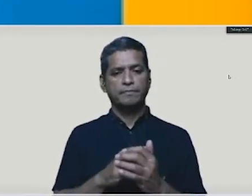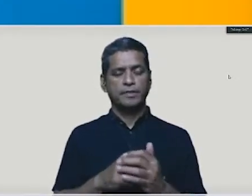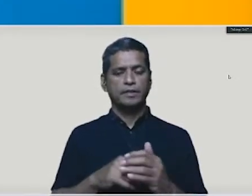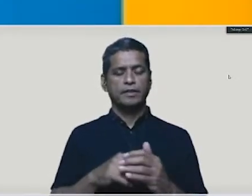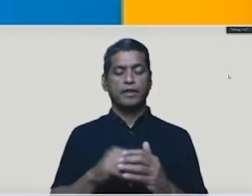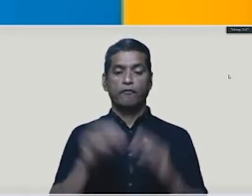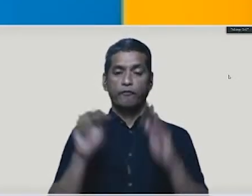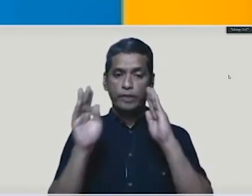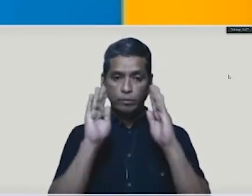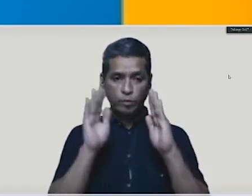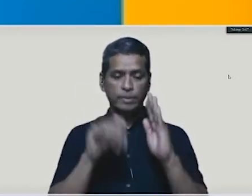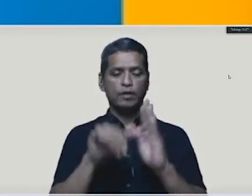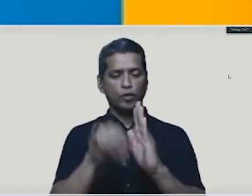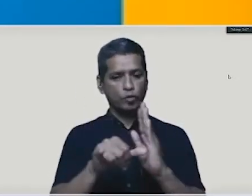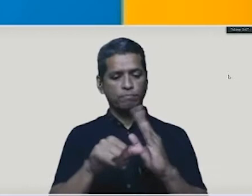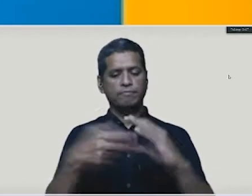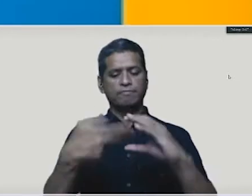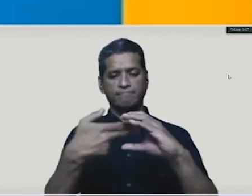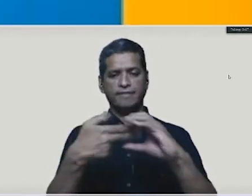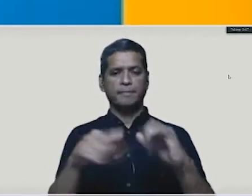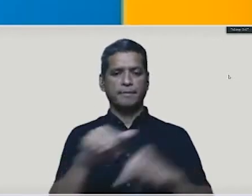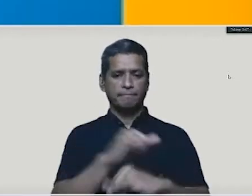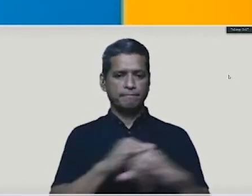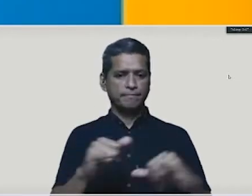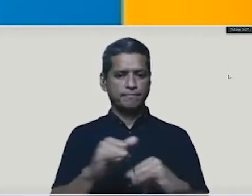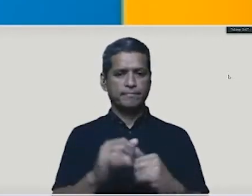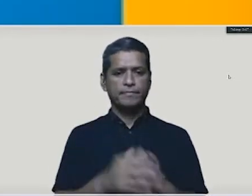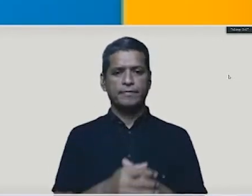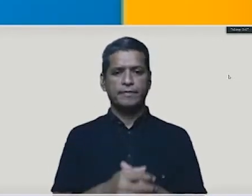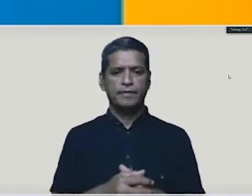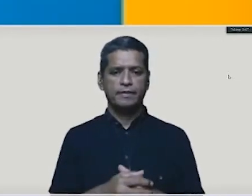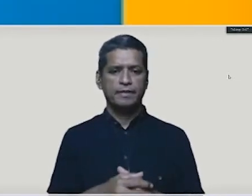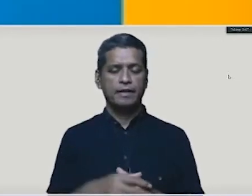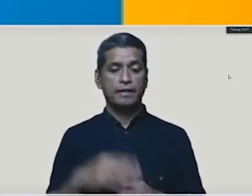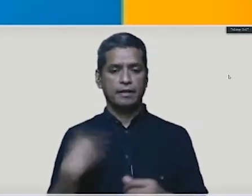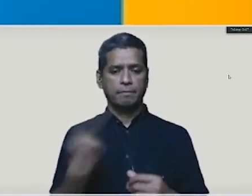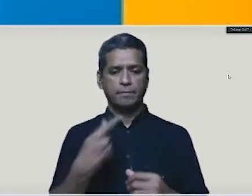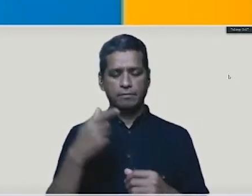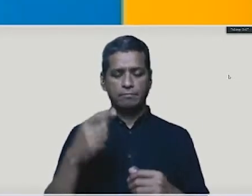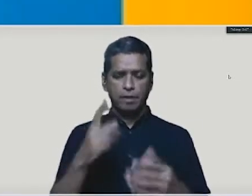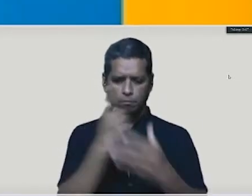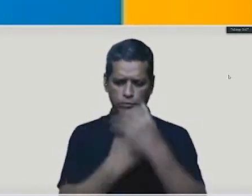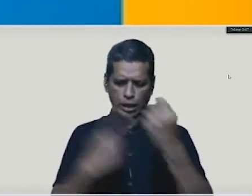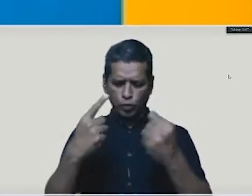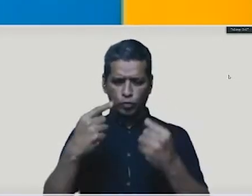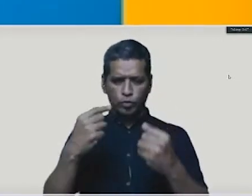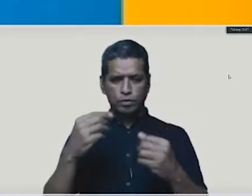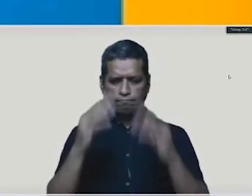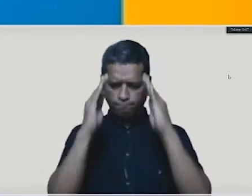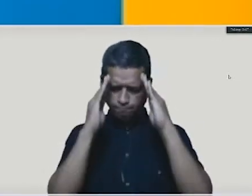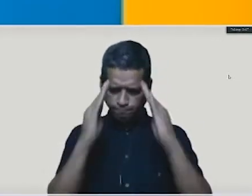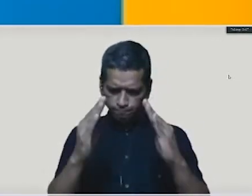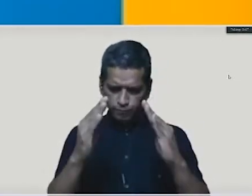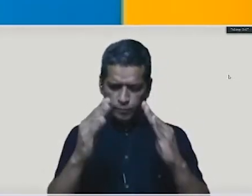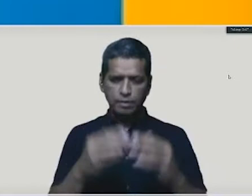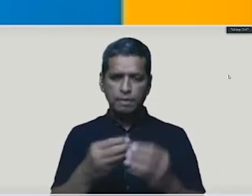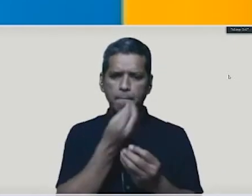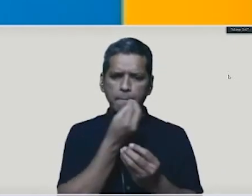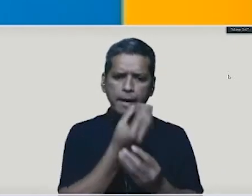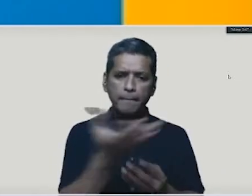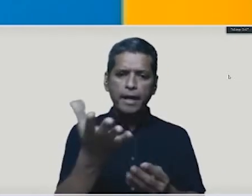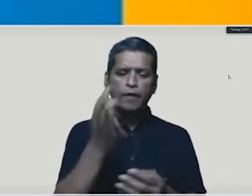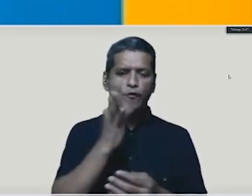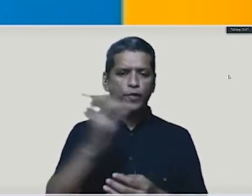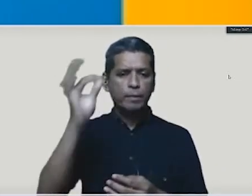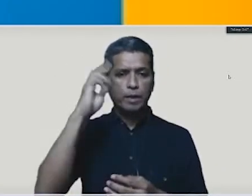segala gigi Mermaid kita boleh siapkan hati dan pikiran kita untuk menerima pekabaran firman Tuhan yang akan